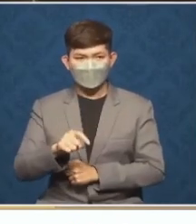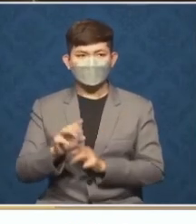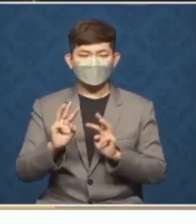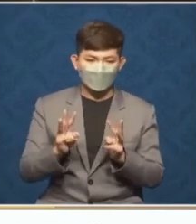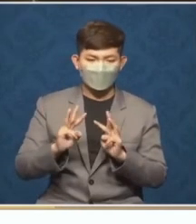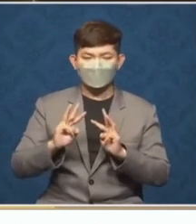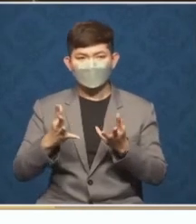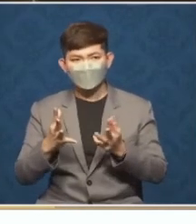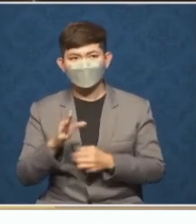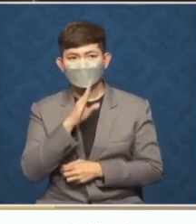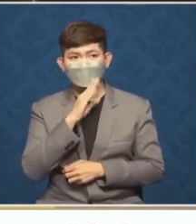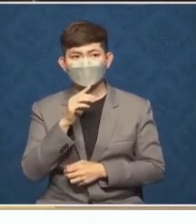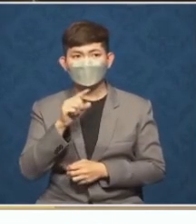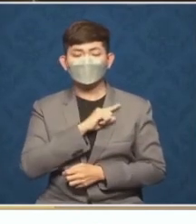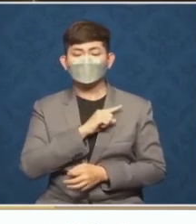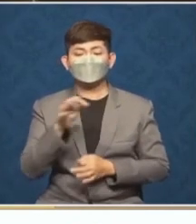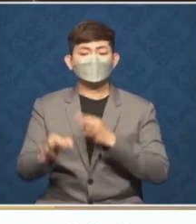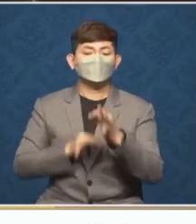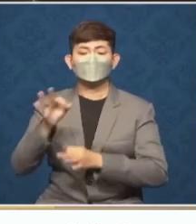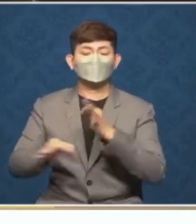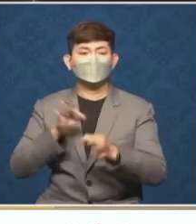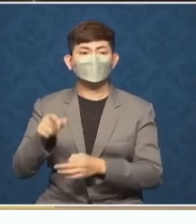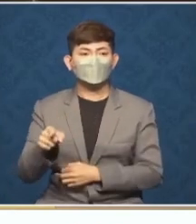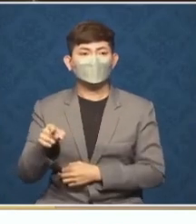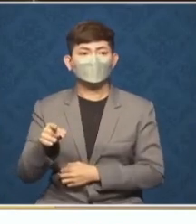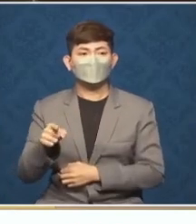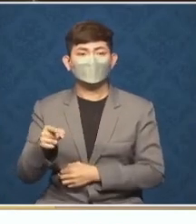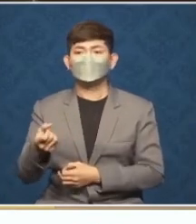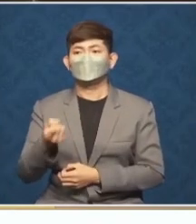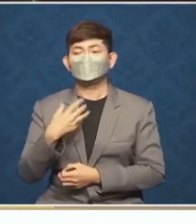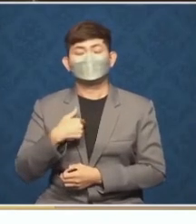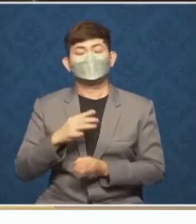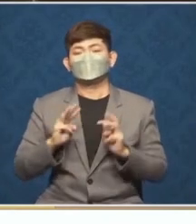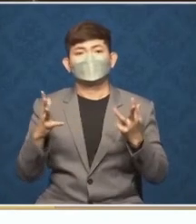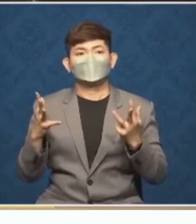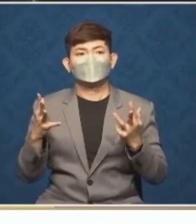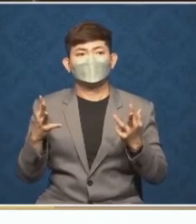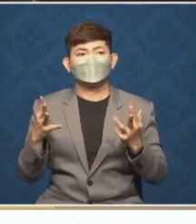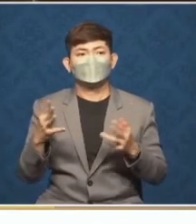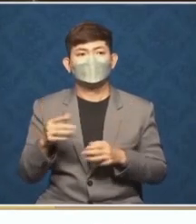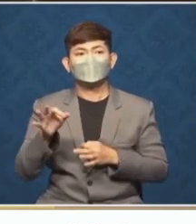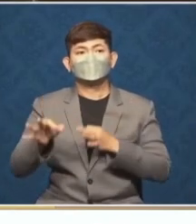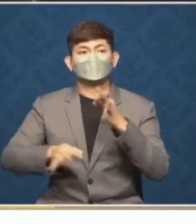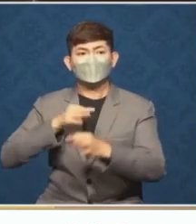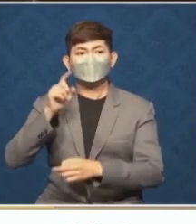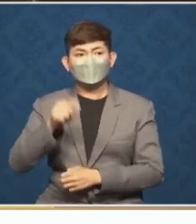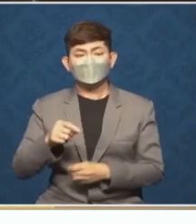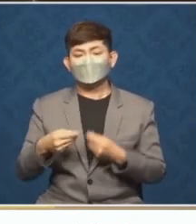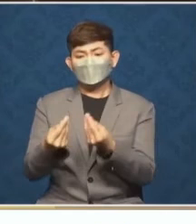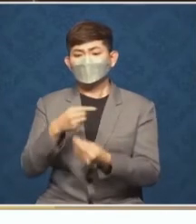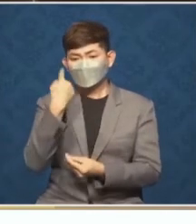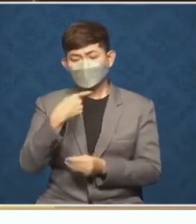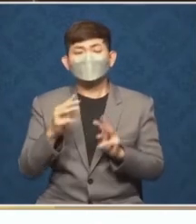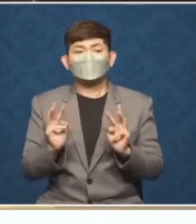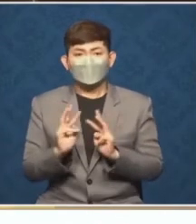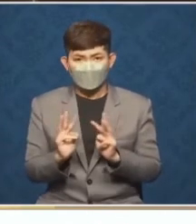างไม่ใช่อยู่ๆก็มอบไปอย่างเดียวแล้วก็คนที่รับมอบบอกว่าไม่ว่างคือจะมอบเนี่ยต้องมอบคนที่ว่างนะ